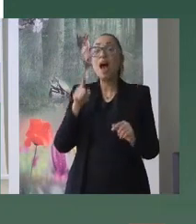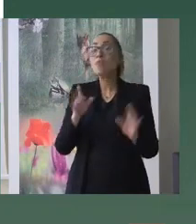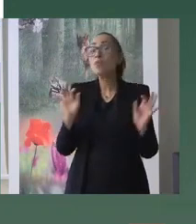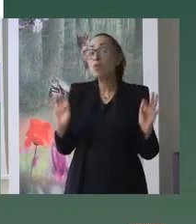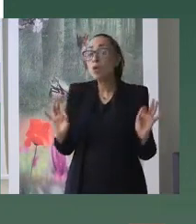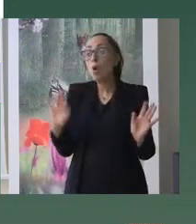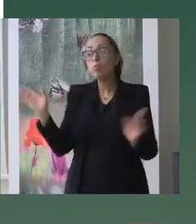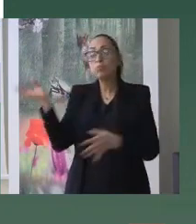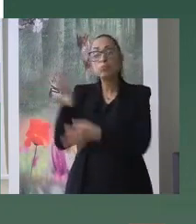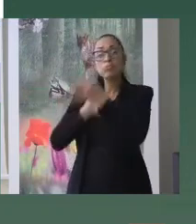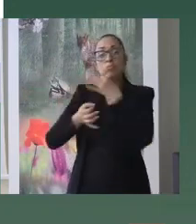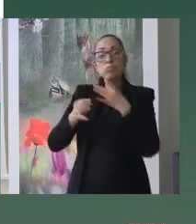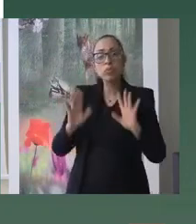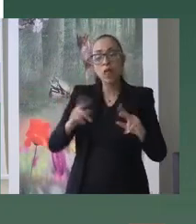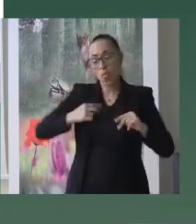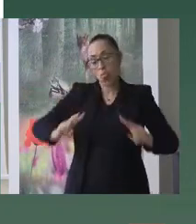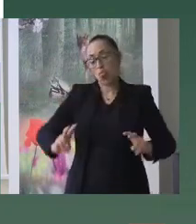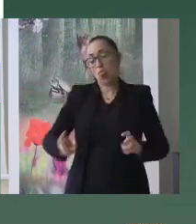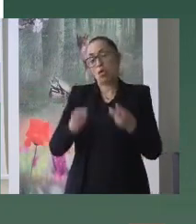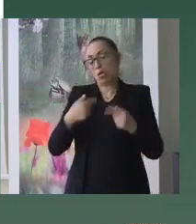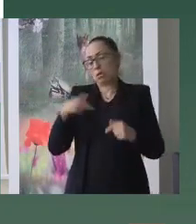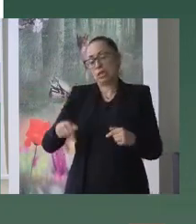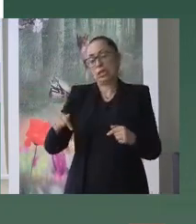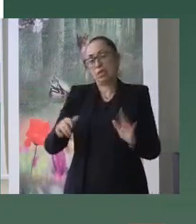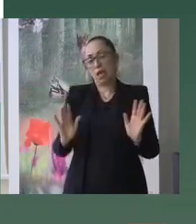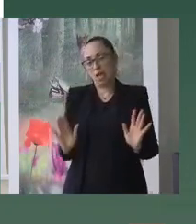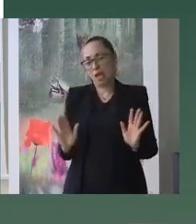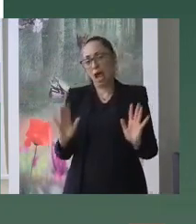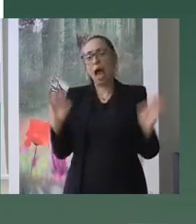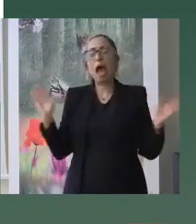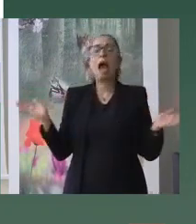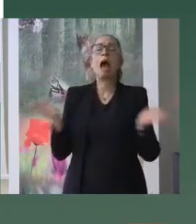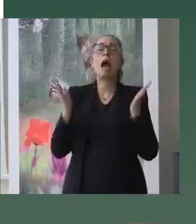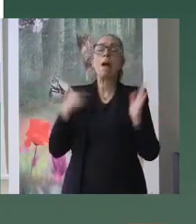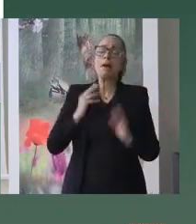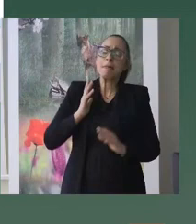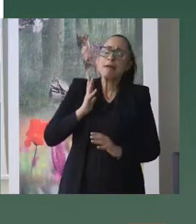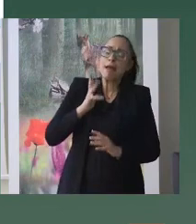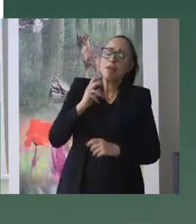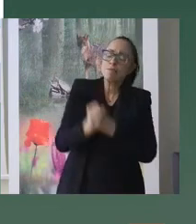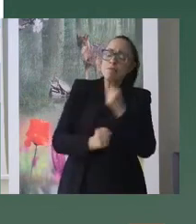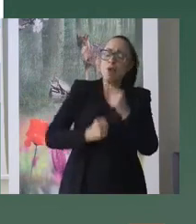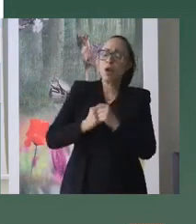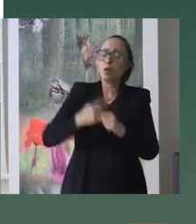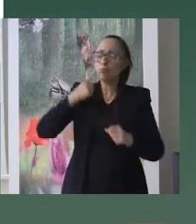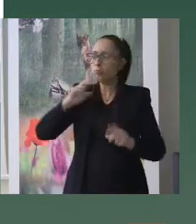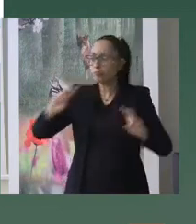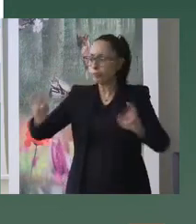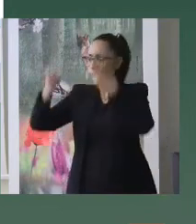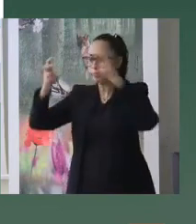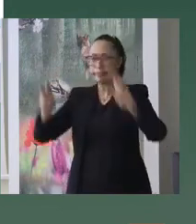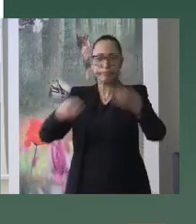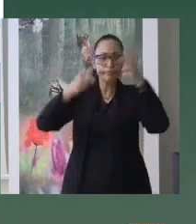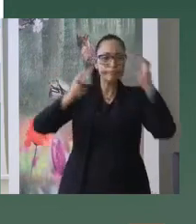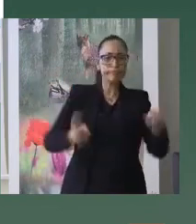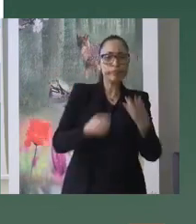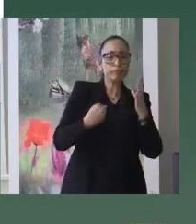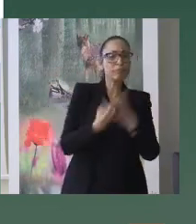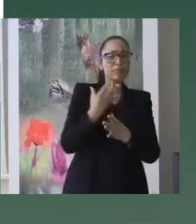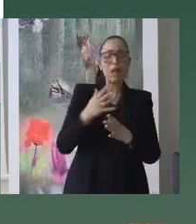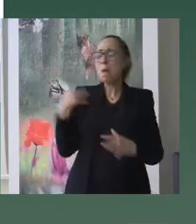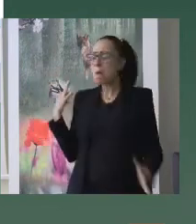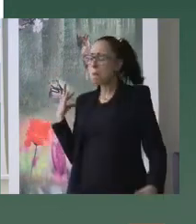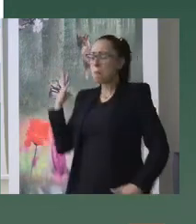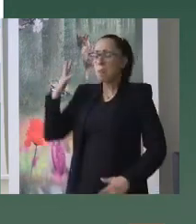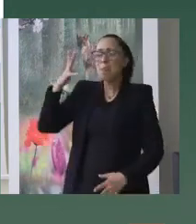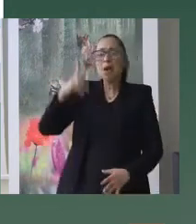κάτι που, όπως είπατε και εσείς, δεν το ανακαλύψαμε και σήμερα, αν και κάθε μέρα και κάθε χρόνο ανακαλύπτουμε και καινούργια πράγματα. Γιατί δεν έχει